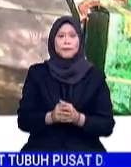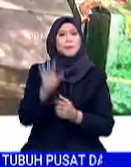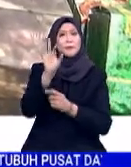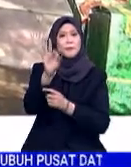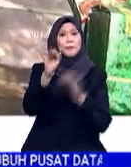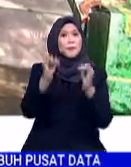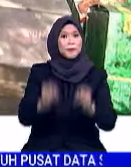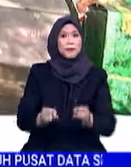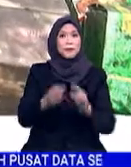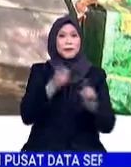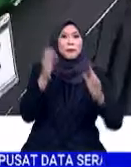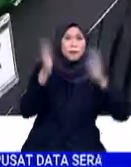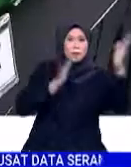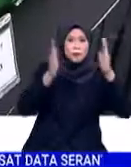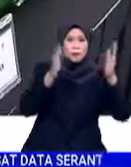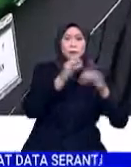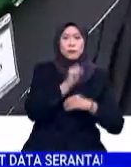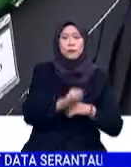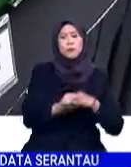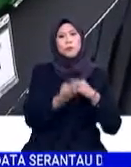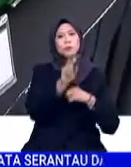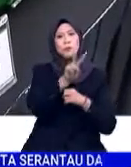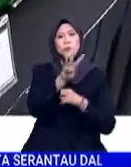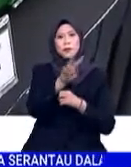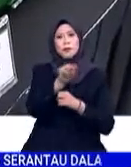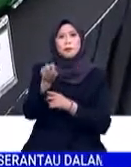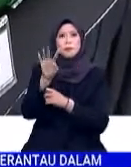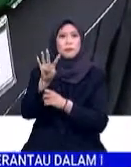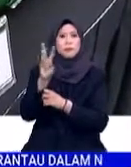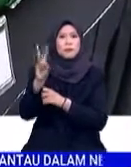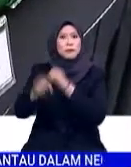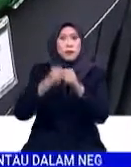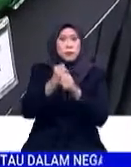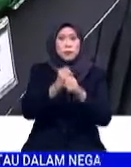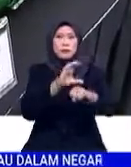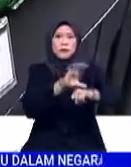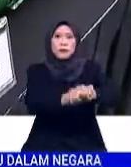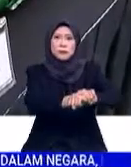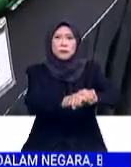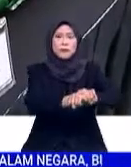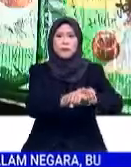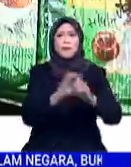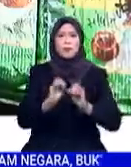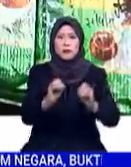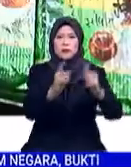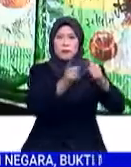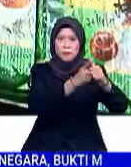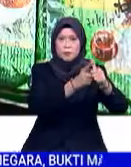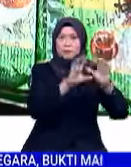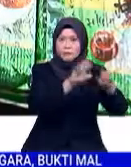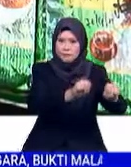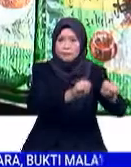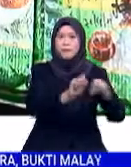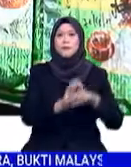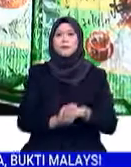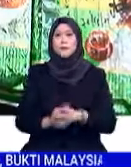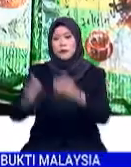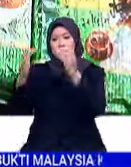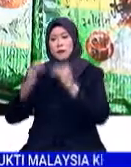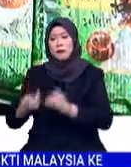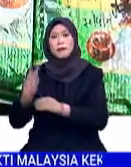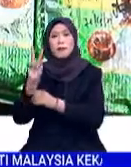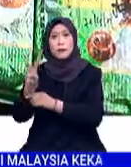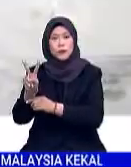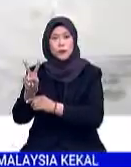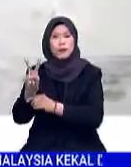9 individu warga tempatan berusia lingkungan 24 hingga 46 tahun ditahan dalam operasi pertama. Manakala menerusi operasi